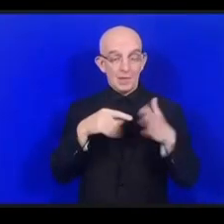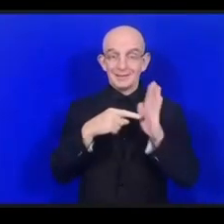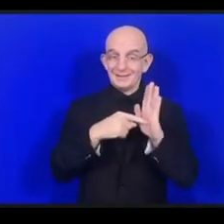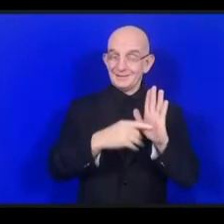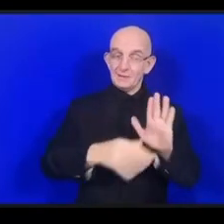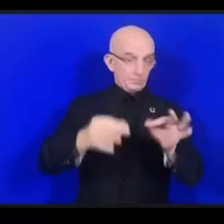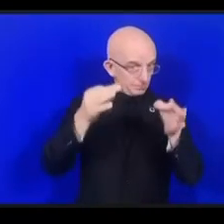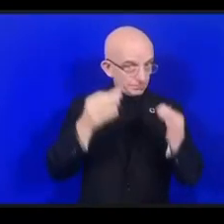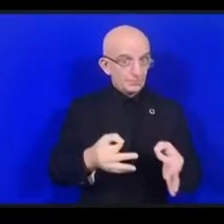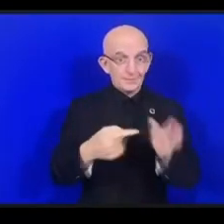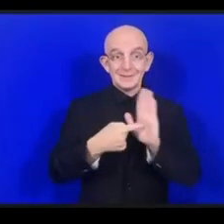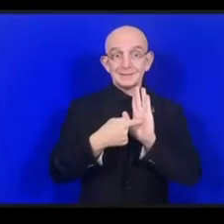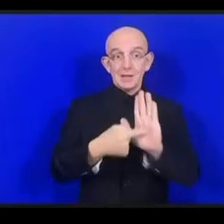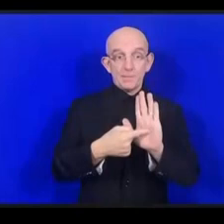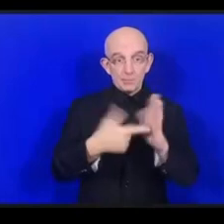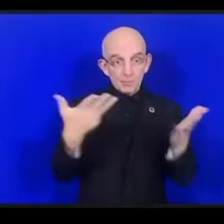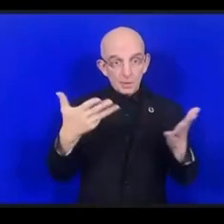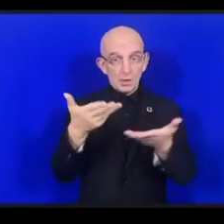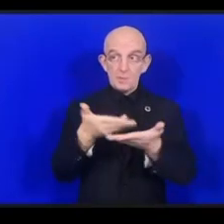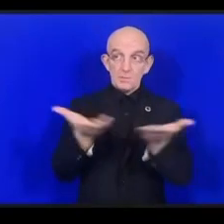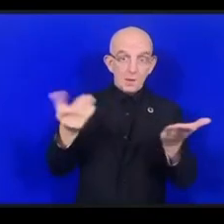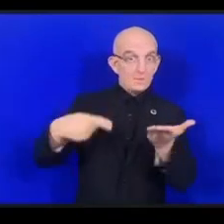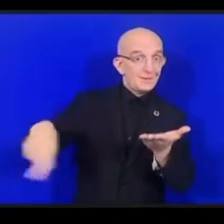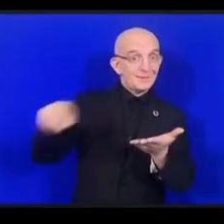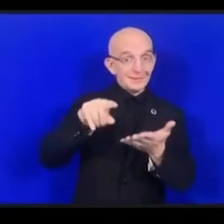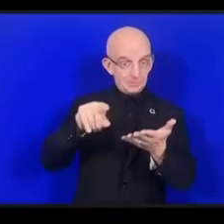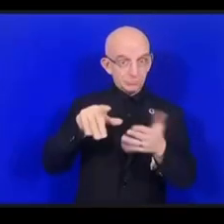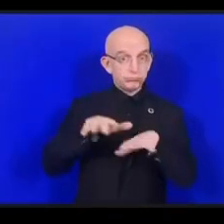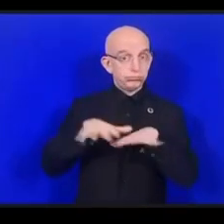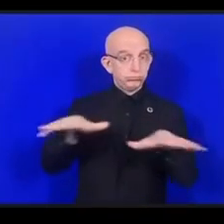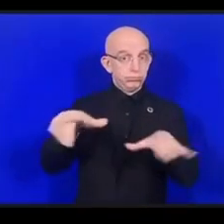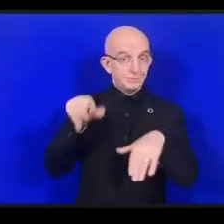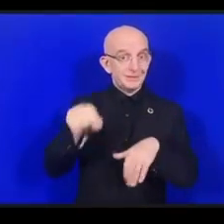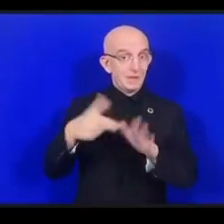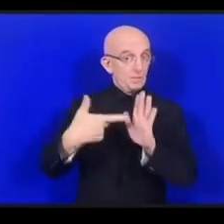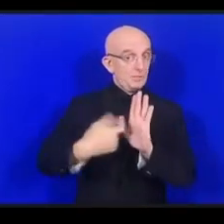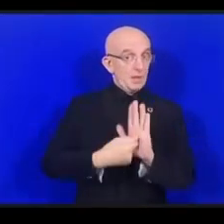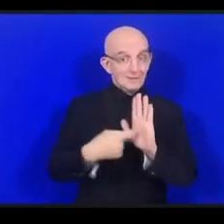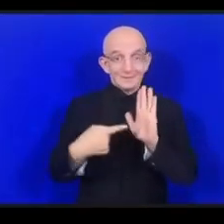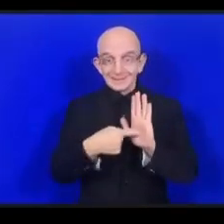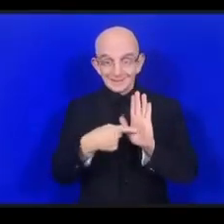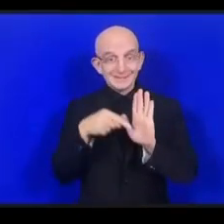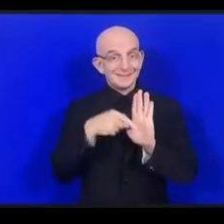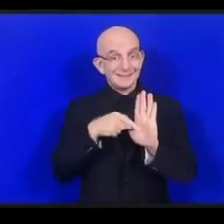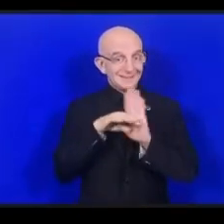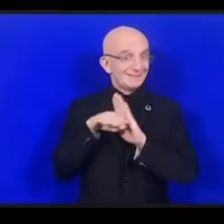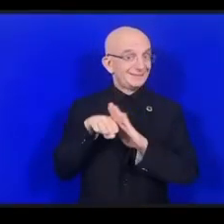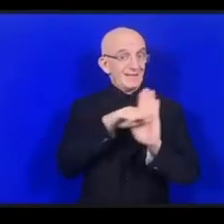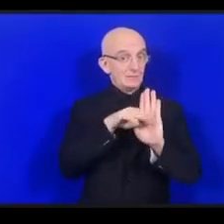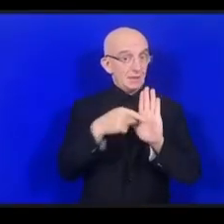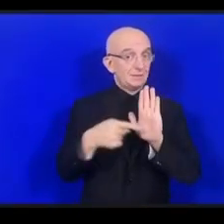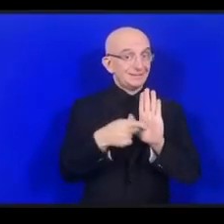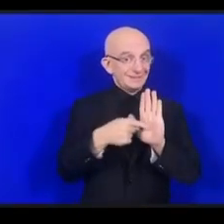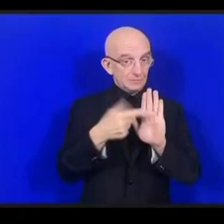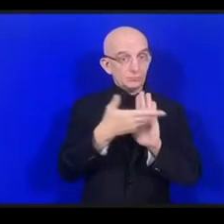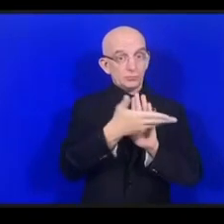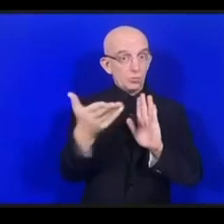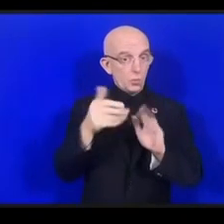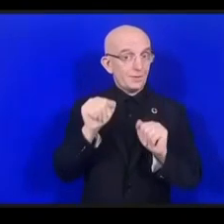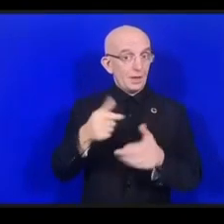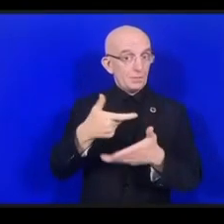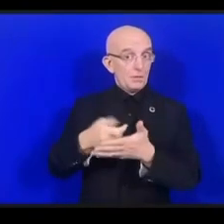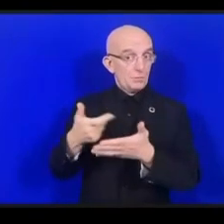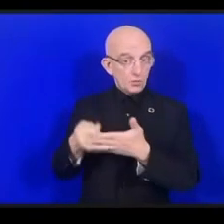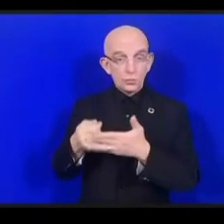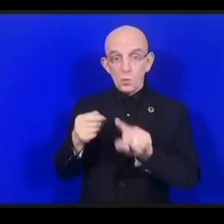像里面呢就讲到这些标准呢，它如何影响到公共采购。那你是不是可以帮我们